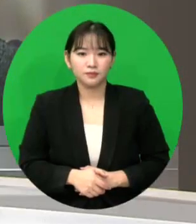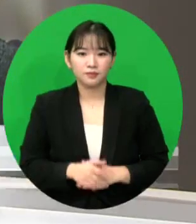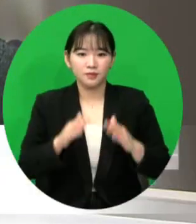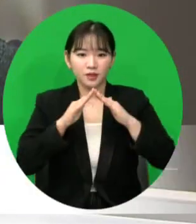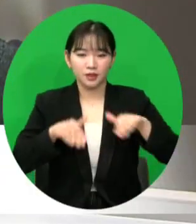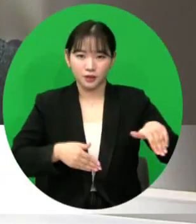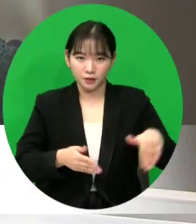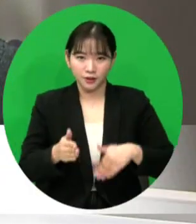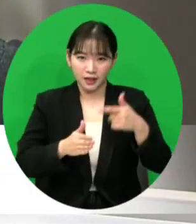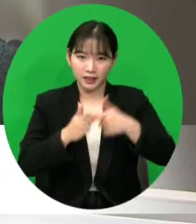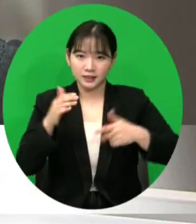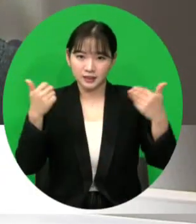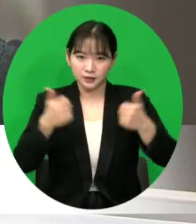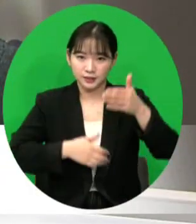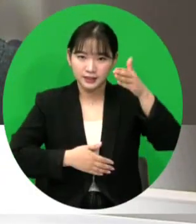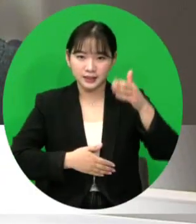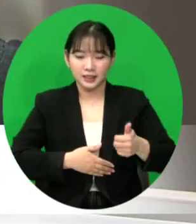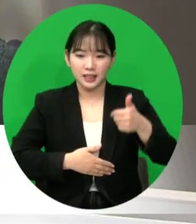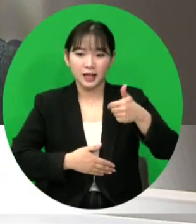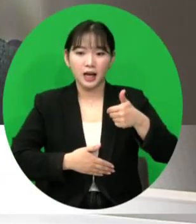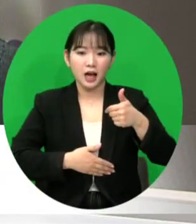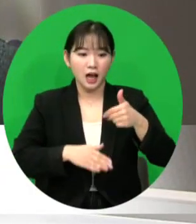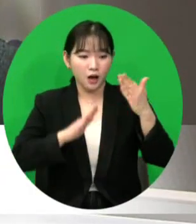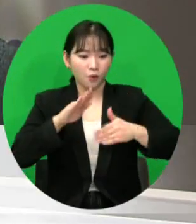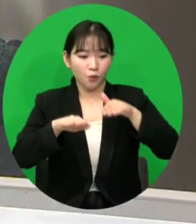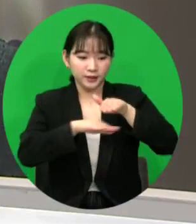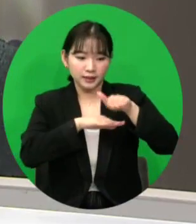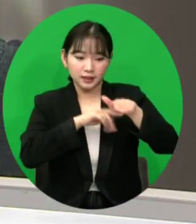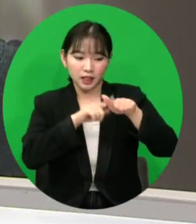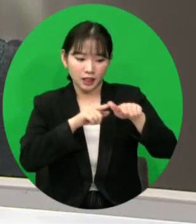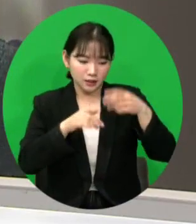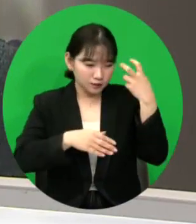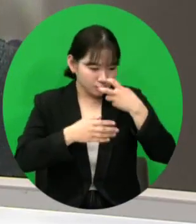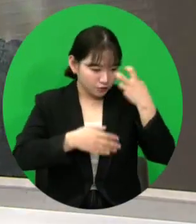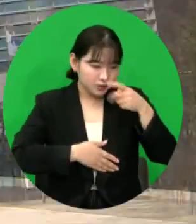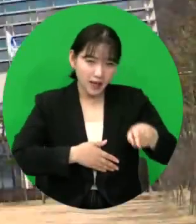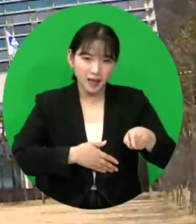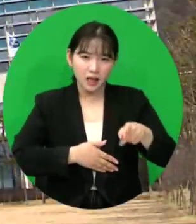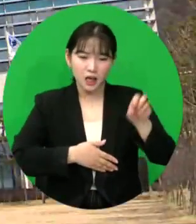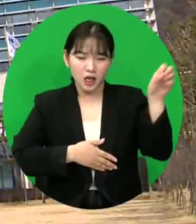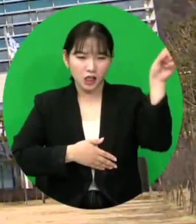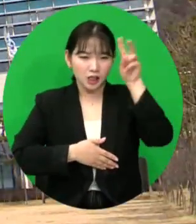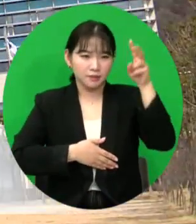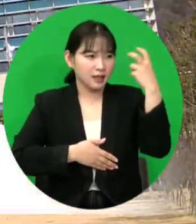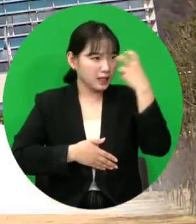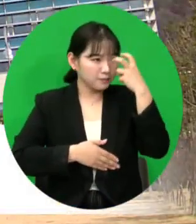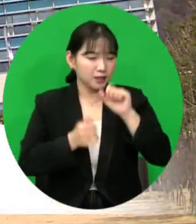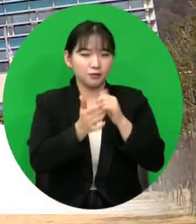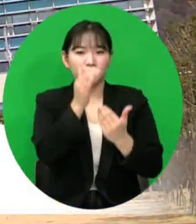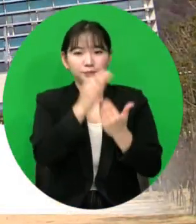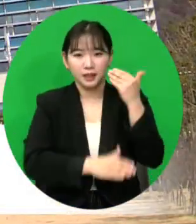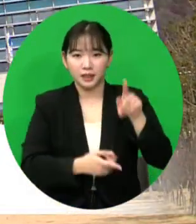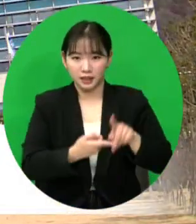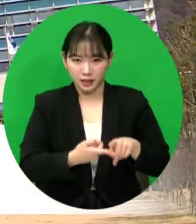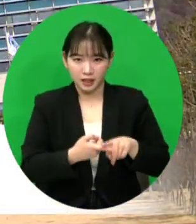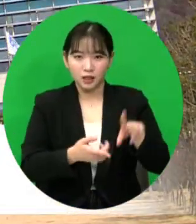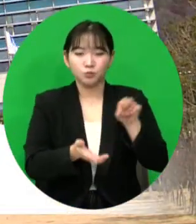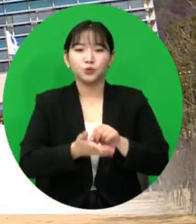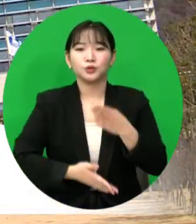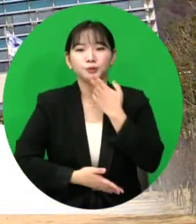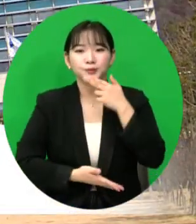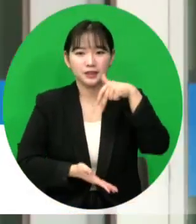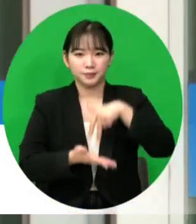전남도가 강진군 의회 의장 관용차를 수색하면서 이례적 감찰 논란이 불거진 데에 대해 문제가